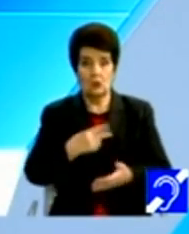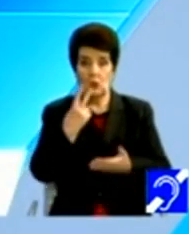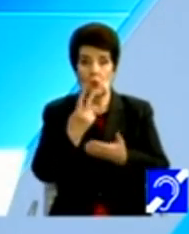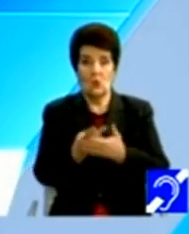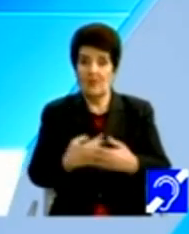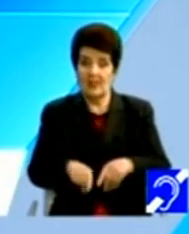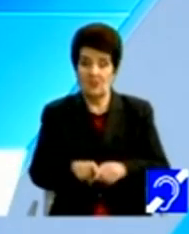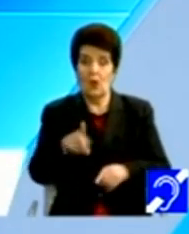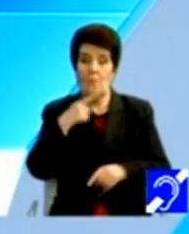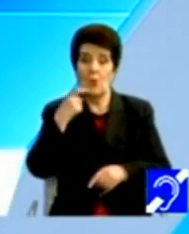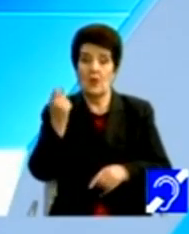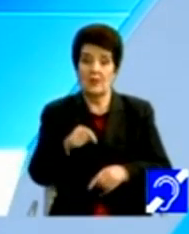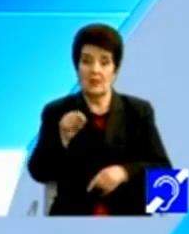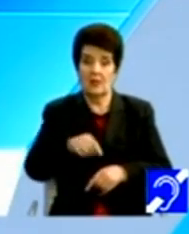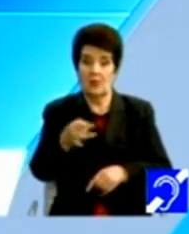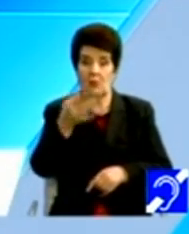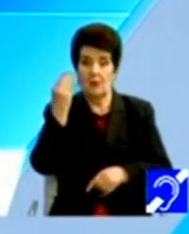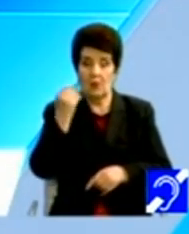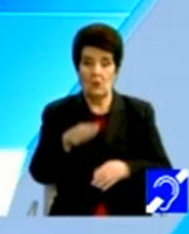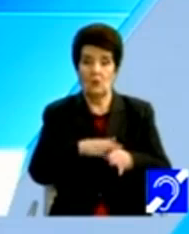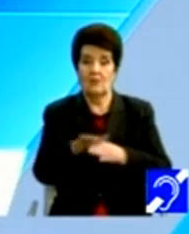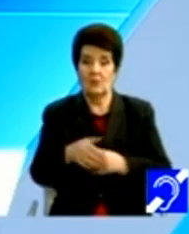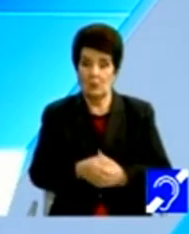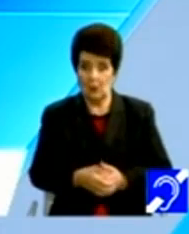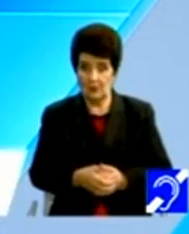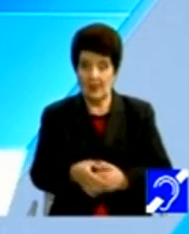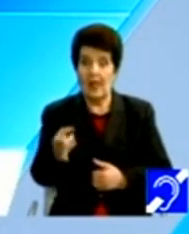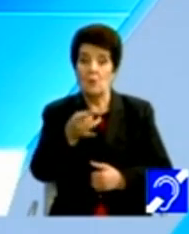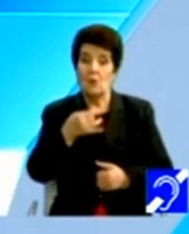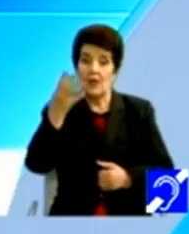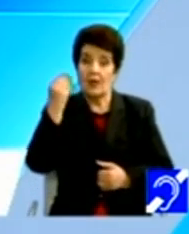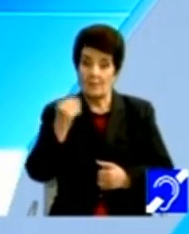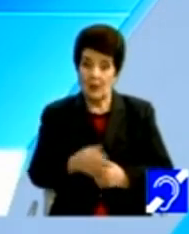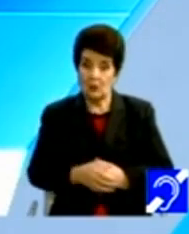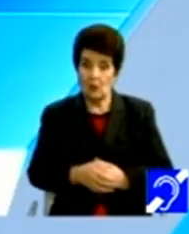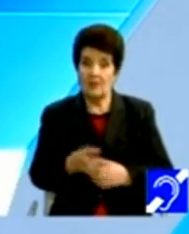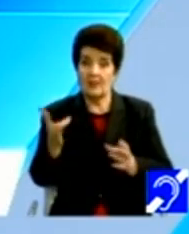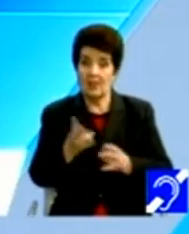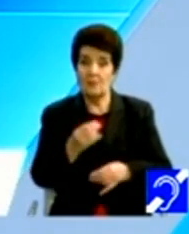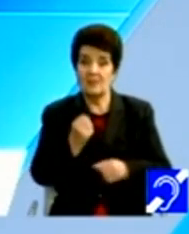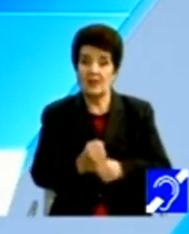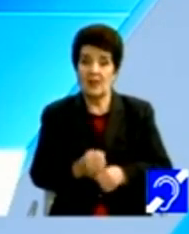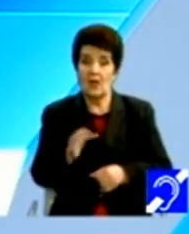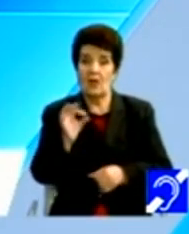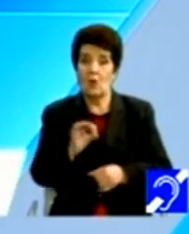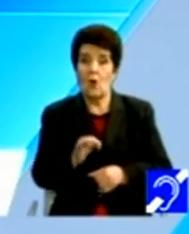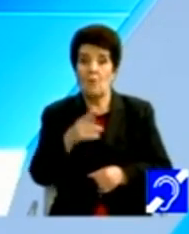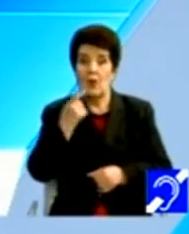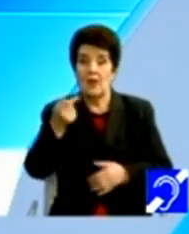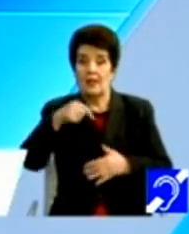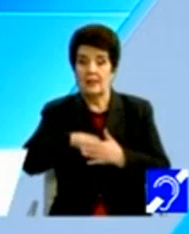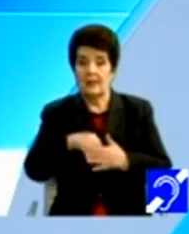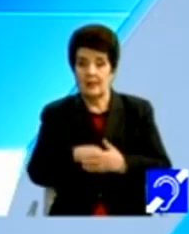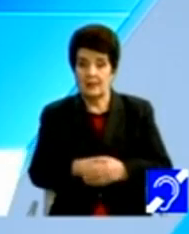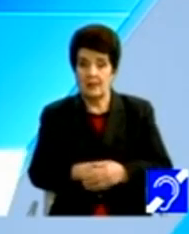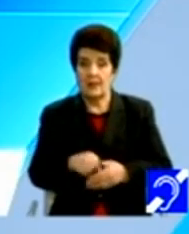așa politică trebuie Republica Moldova să promoveze. Republica Moldova trebuie să facă o politică externă